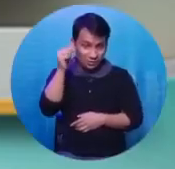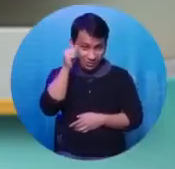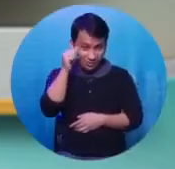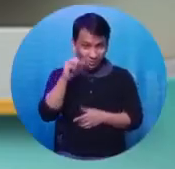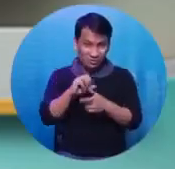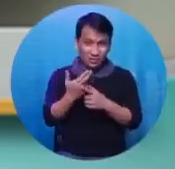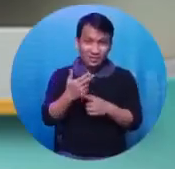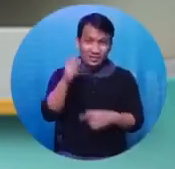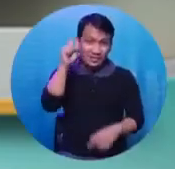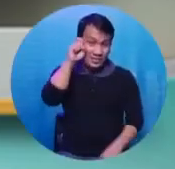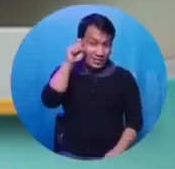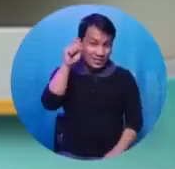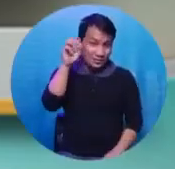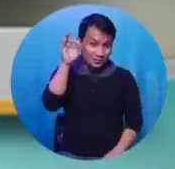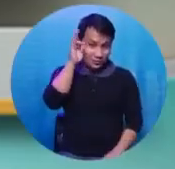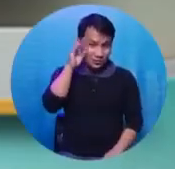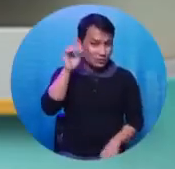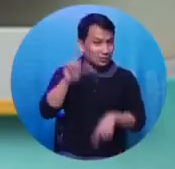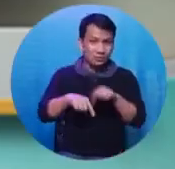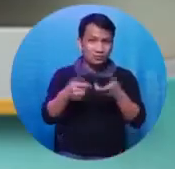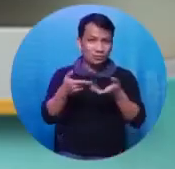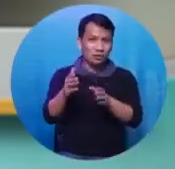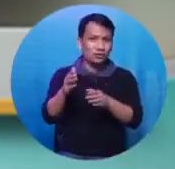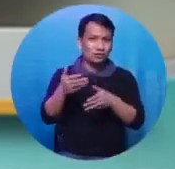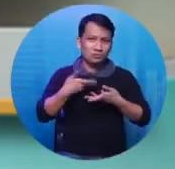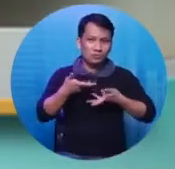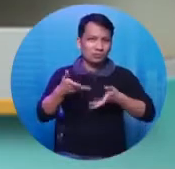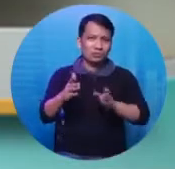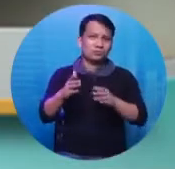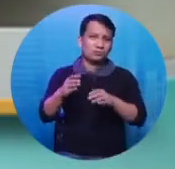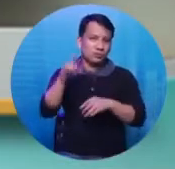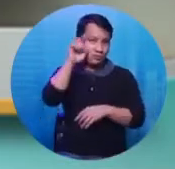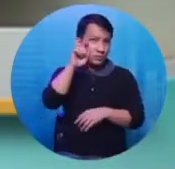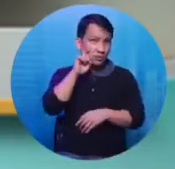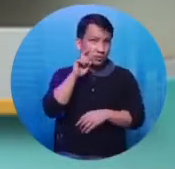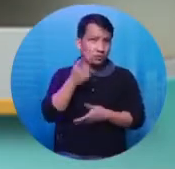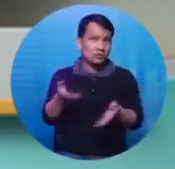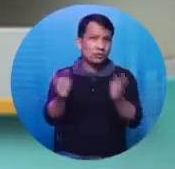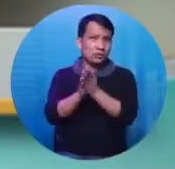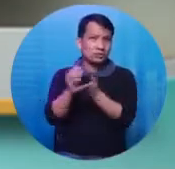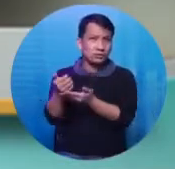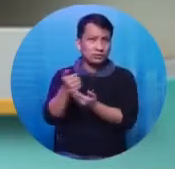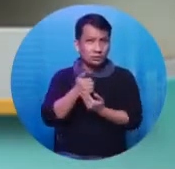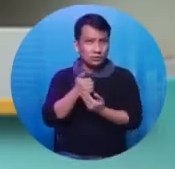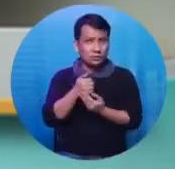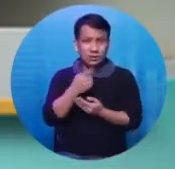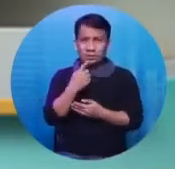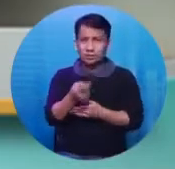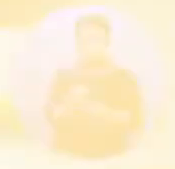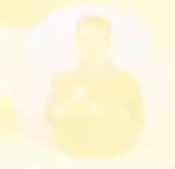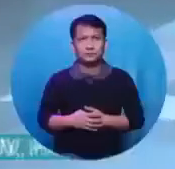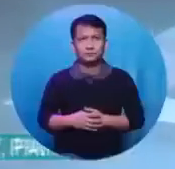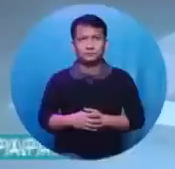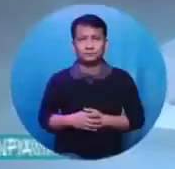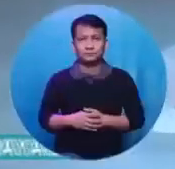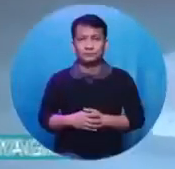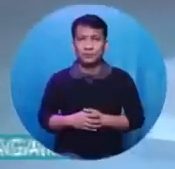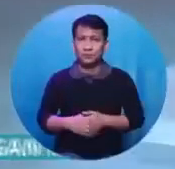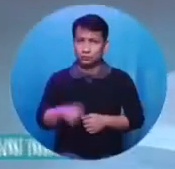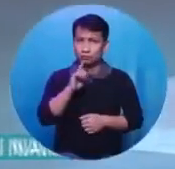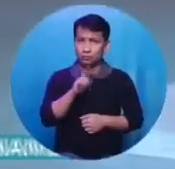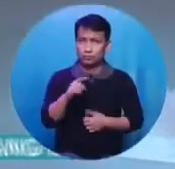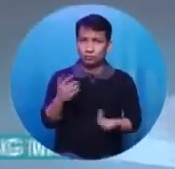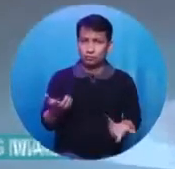pananakit niya po sa akin dahil hindi po ako pumayag na makipagtalik sa kanya. Hinihingi po ako ng tulong para makamit po ang ustisya.